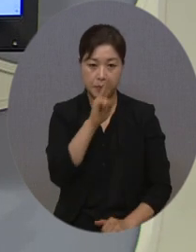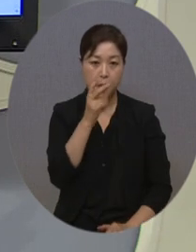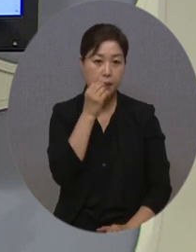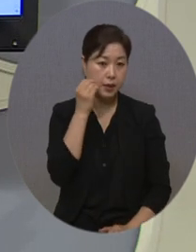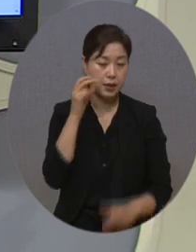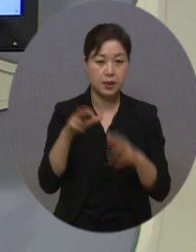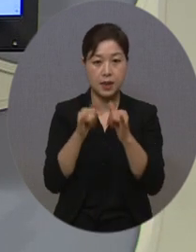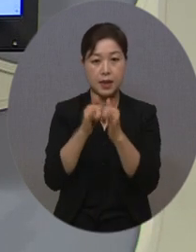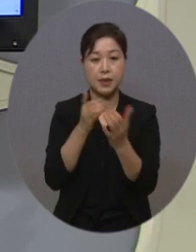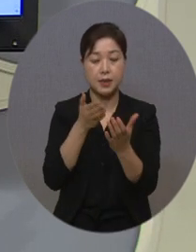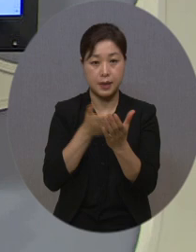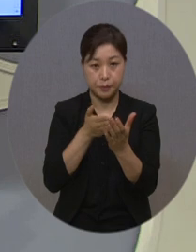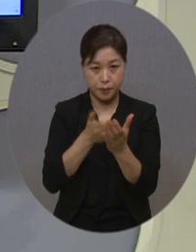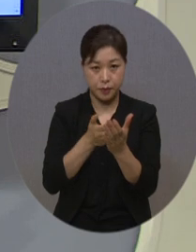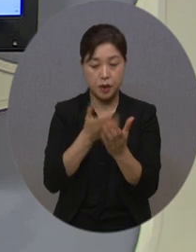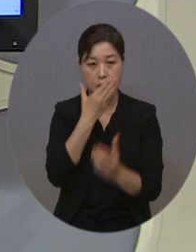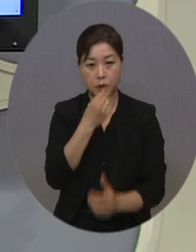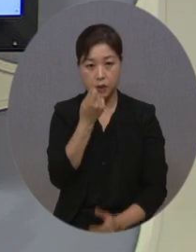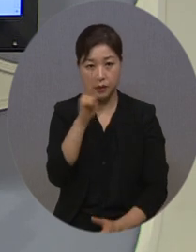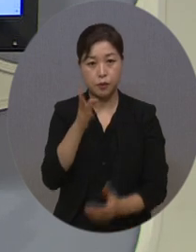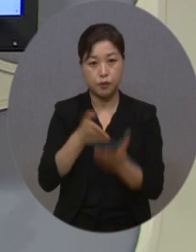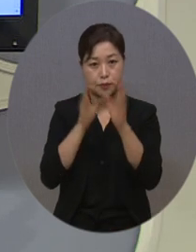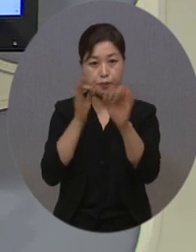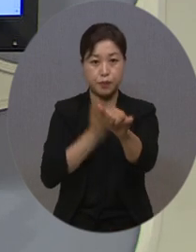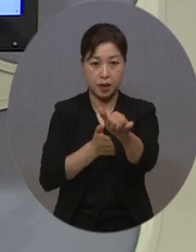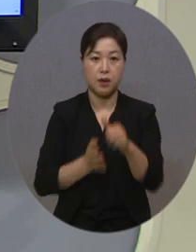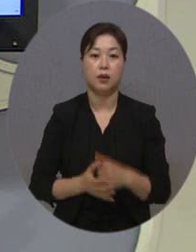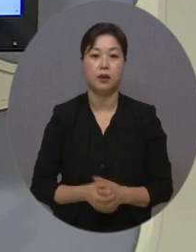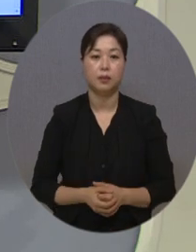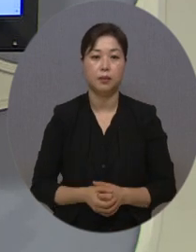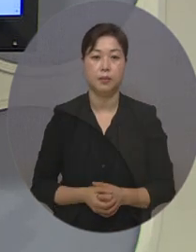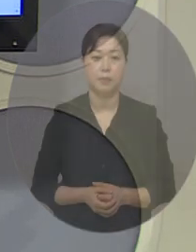신문 복지 tv 뉴스를 통해 확인할 수 있습니다